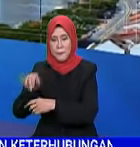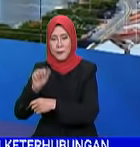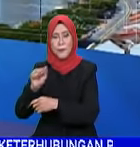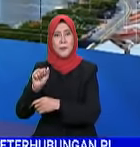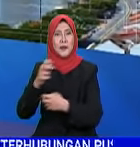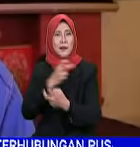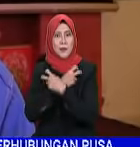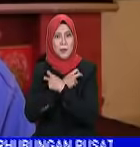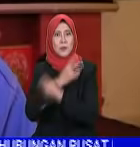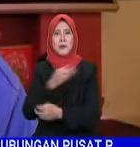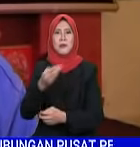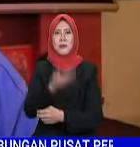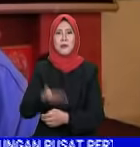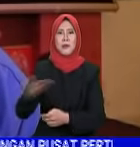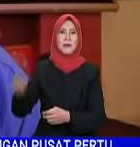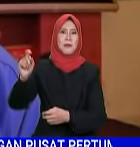keperluan.